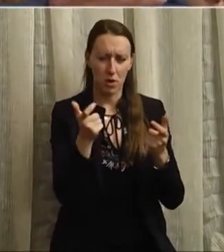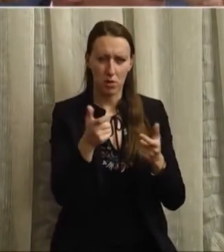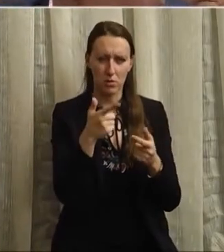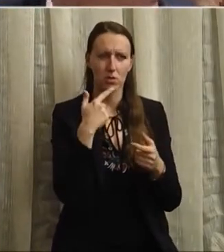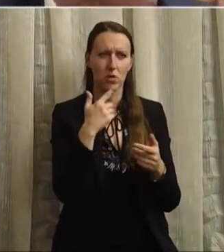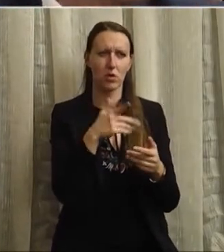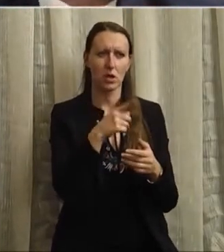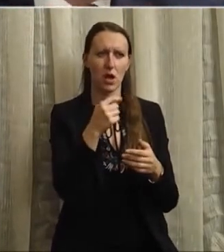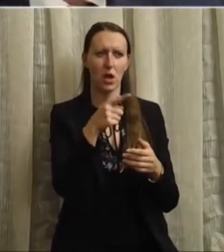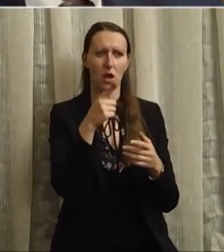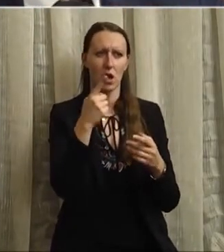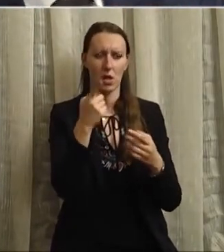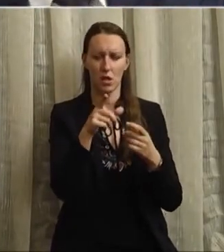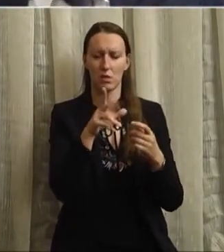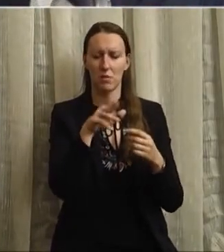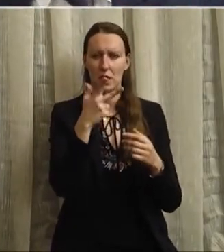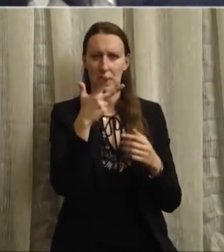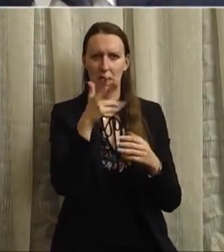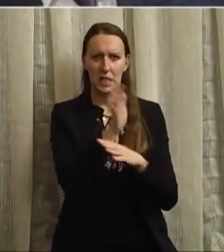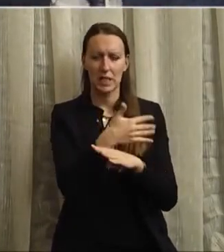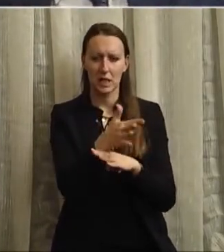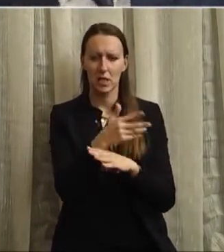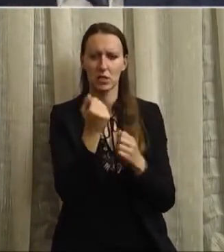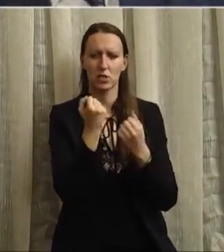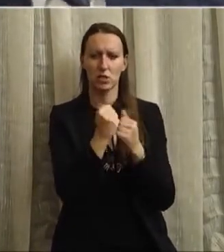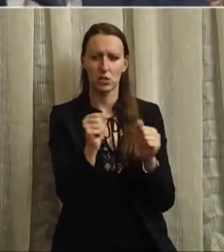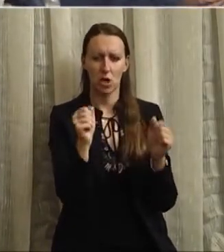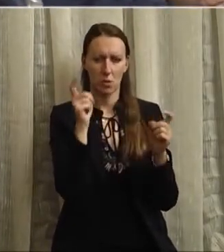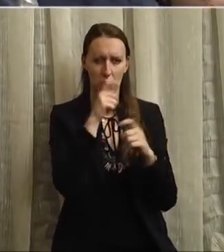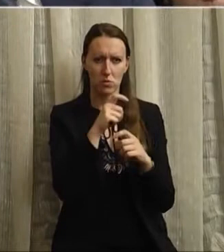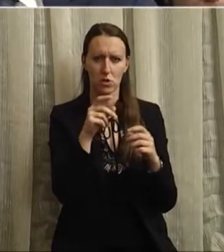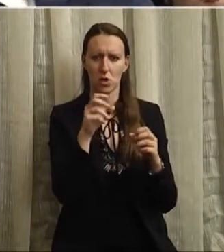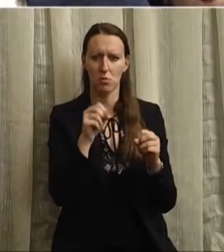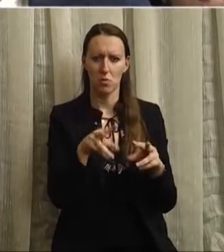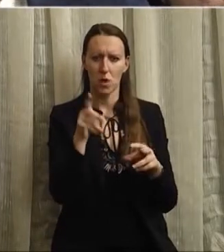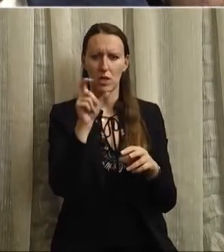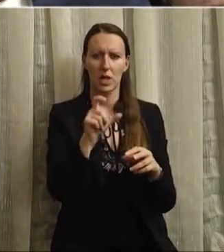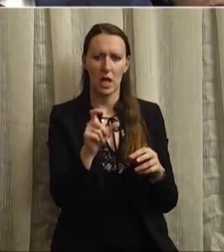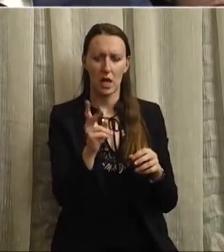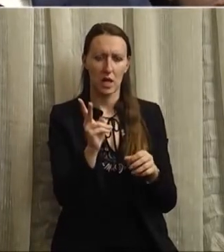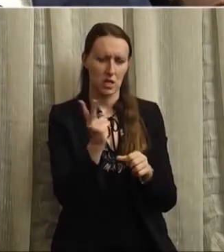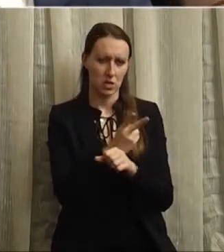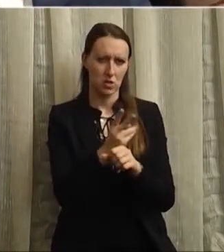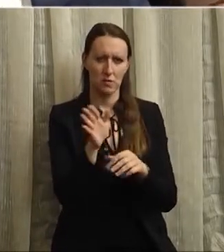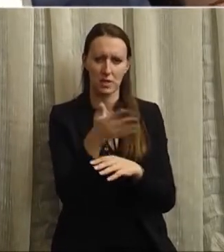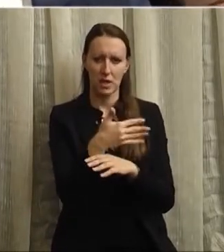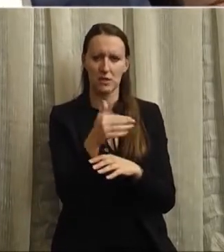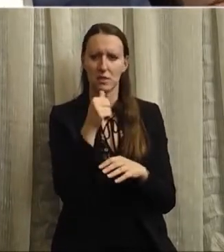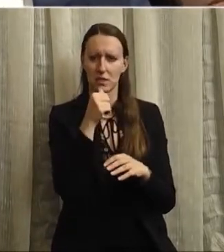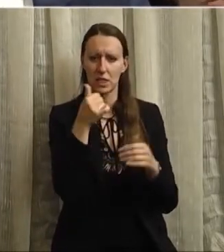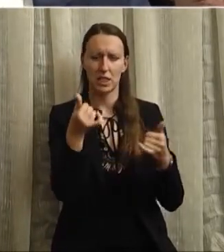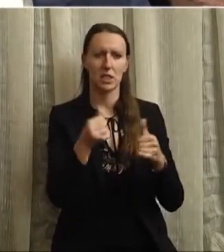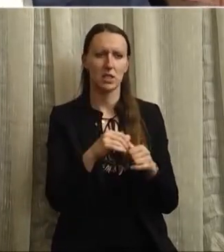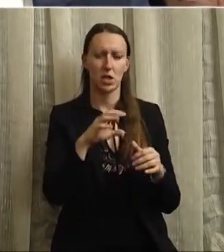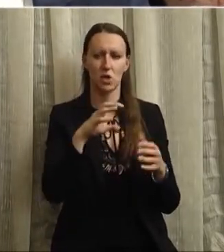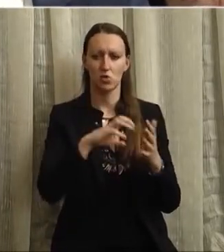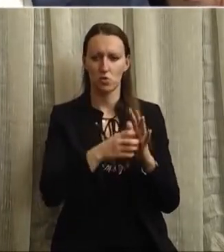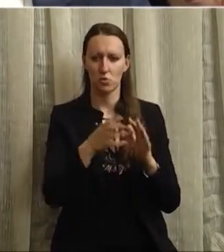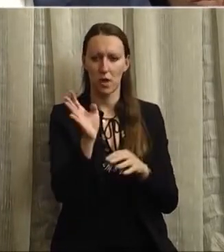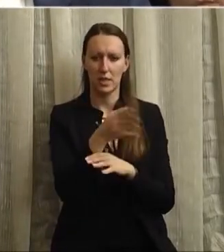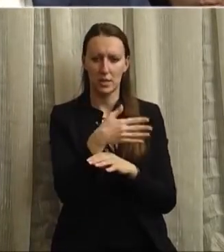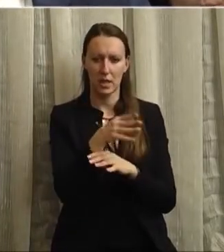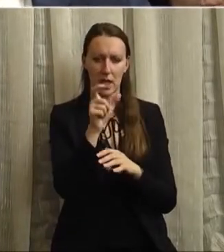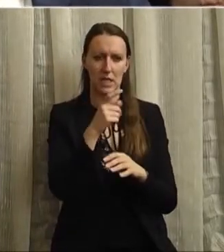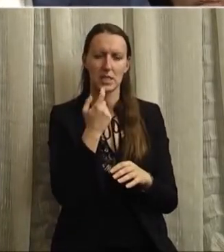koja na svoje skupštine nosi 3 zastave, zastavu slobodne općine Pula u egzilu, talijansku državnu zastavu i zastavu Istarske županije na